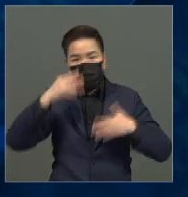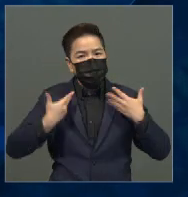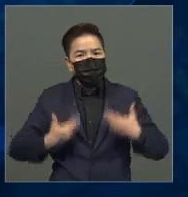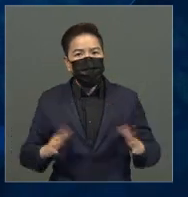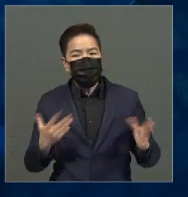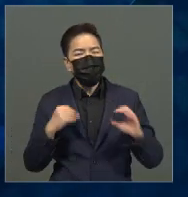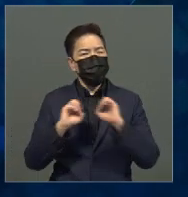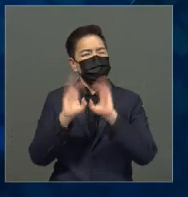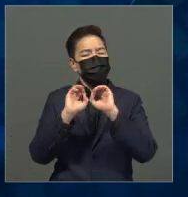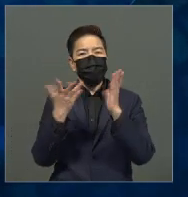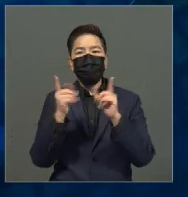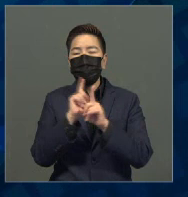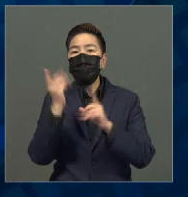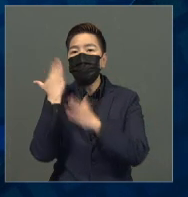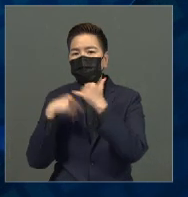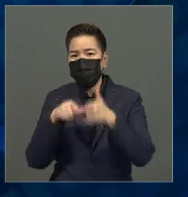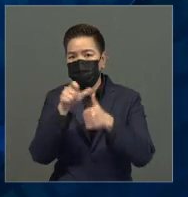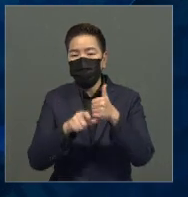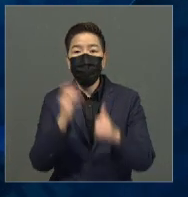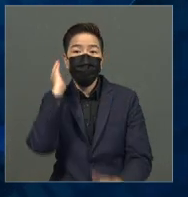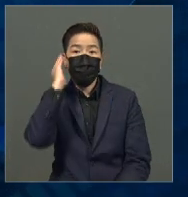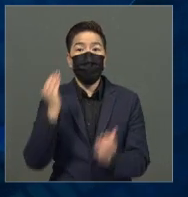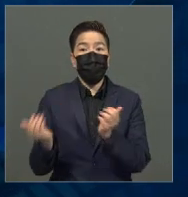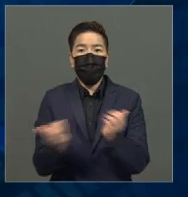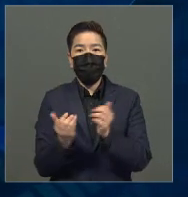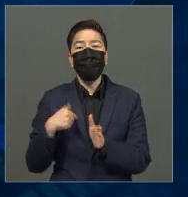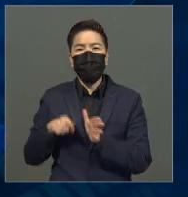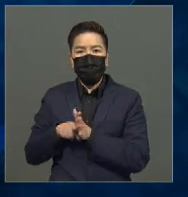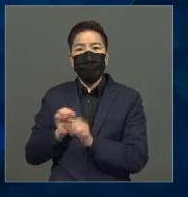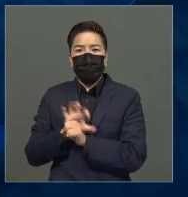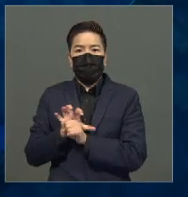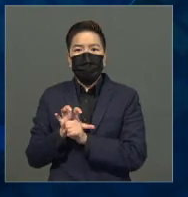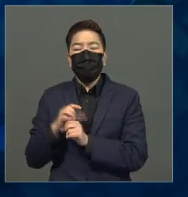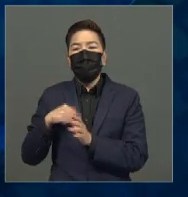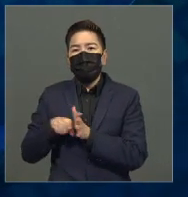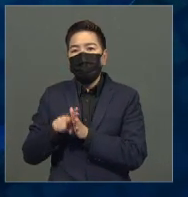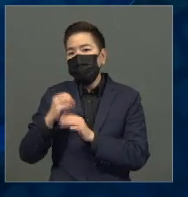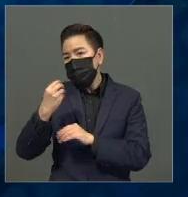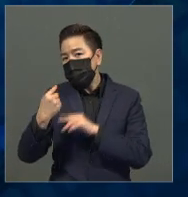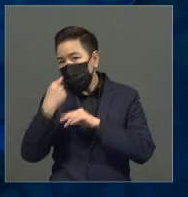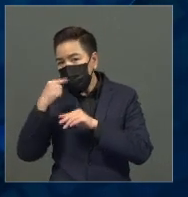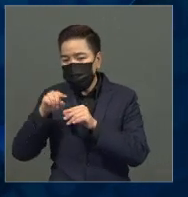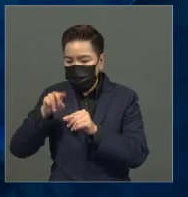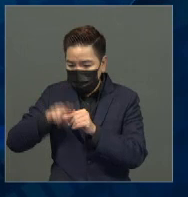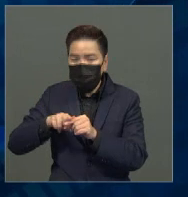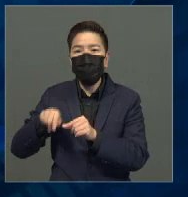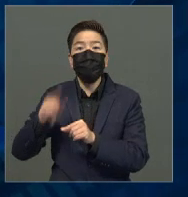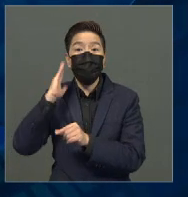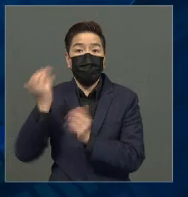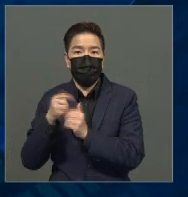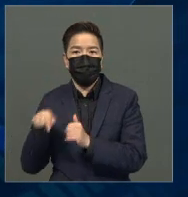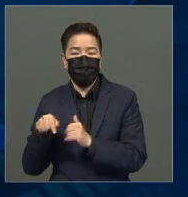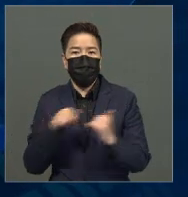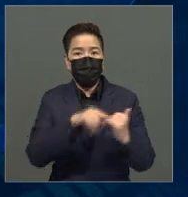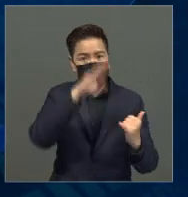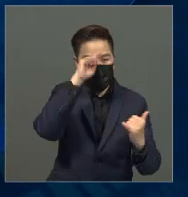ชัดเจนค่ะแต่ว่ามีประวัติก็คือลูกชายมีการติดเชื้อเป็นผลบวกนะคะครอบครัวจึงได้ให้